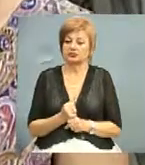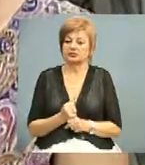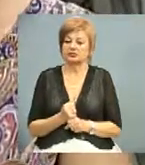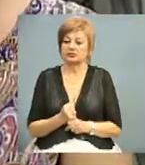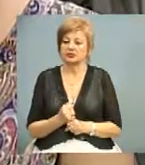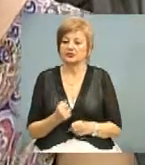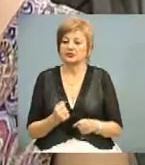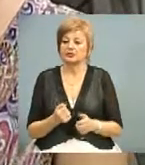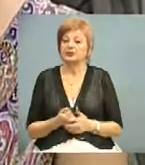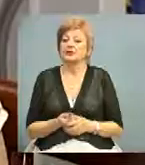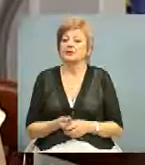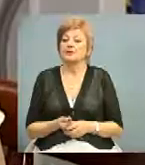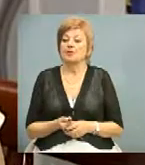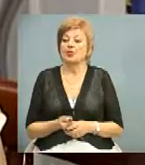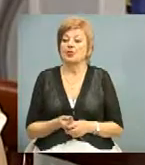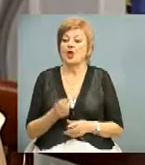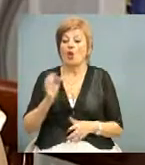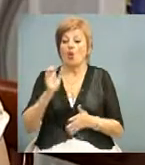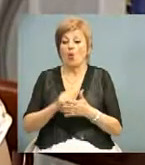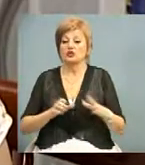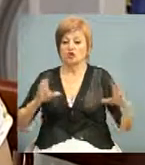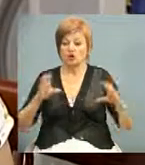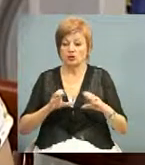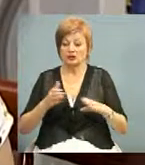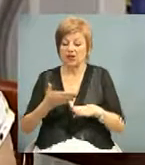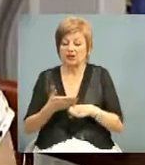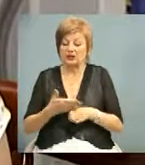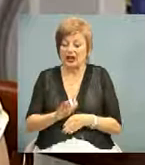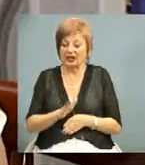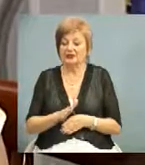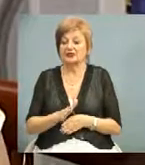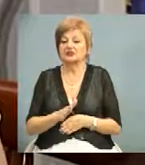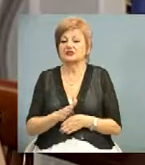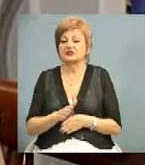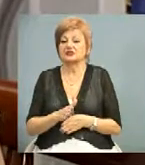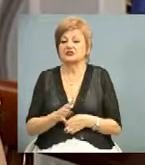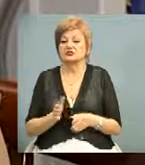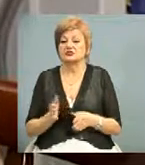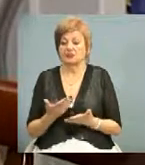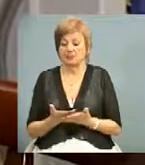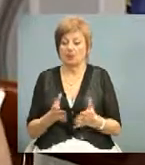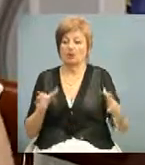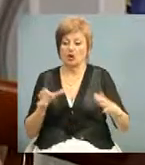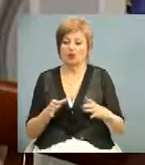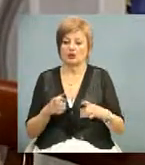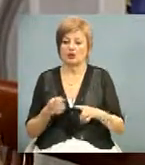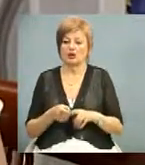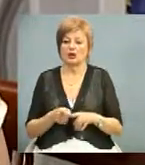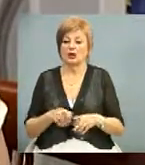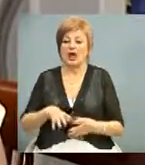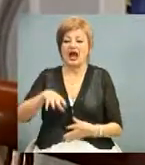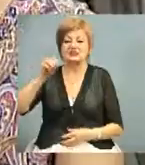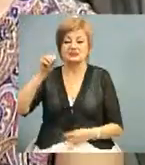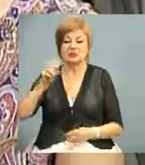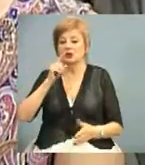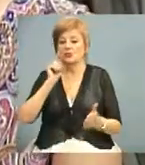утворюють айсберги. От льодовика відкалюється шматочок. Це є айсберг.